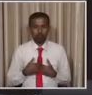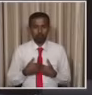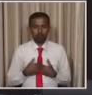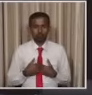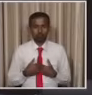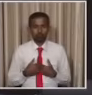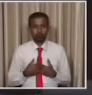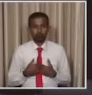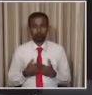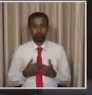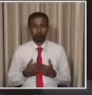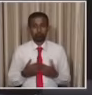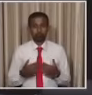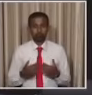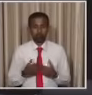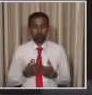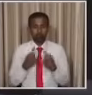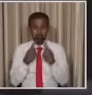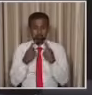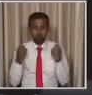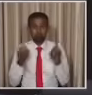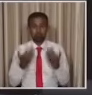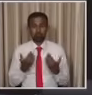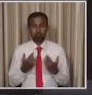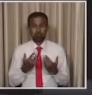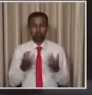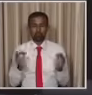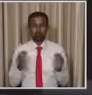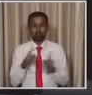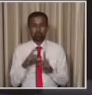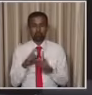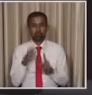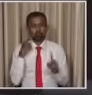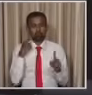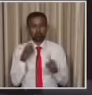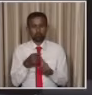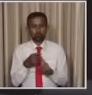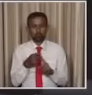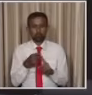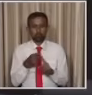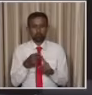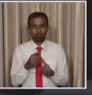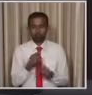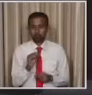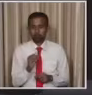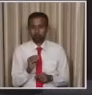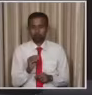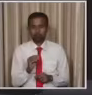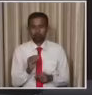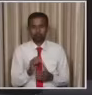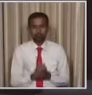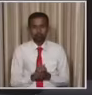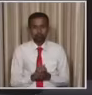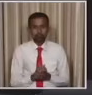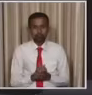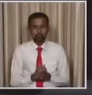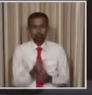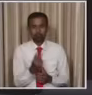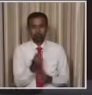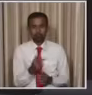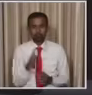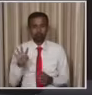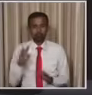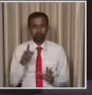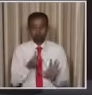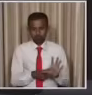බොහොම ආඩම්බර වෙනවා නිදහස් අධ්‍යාපනය ගැන. හැබැයි මූලාසනාරූඪ මන්ත්‍රීතුමනි